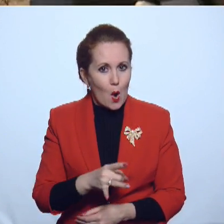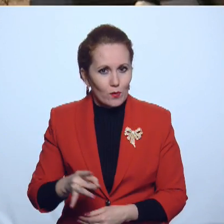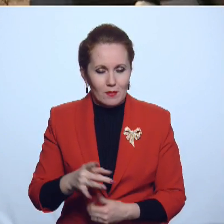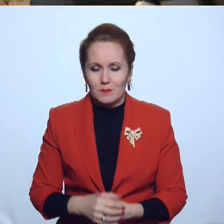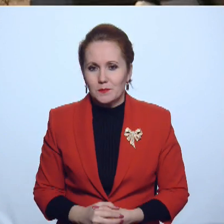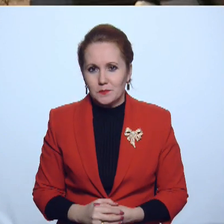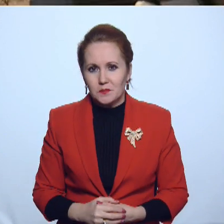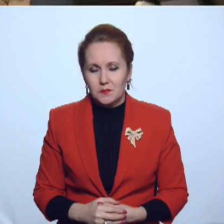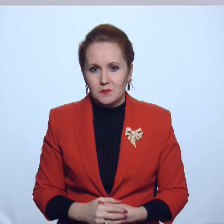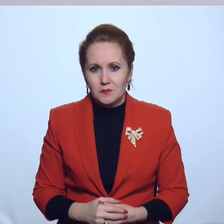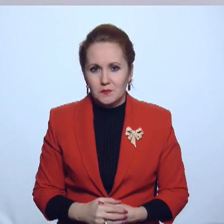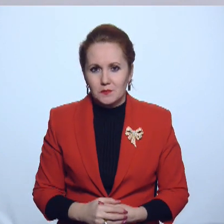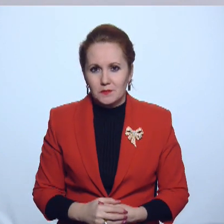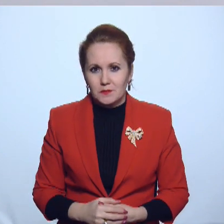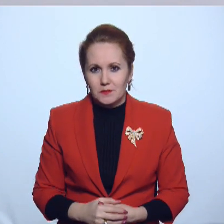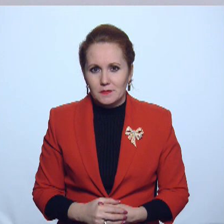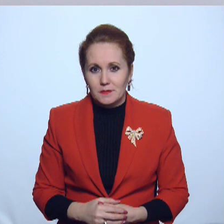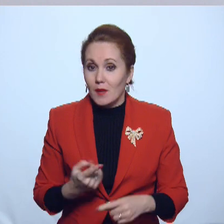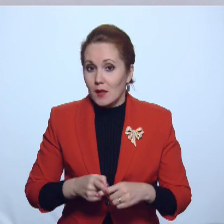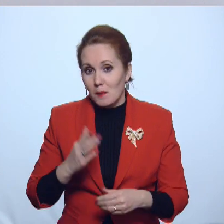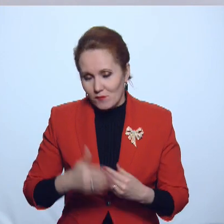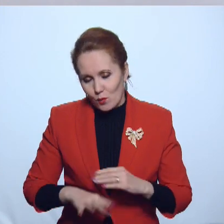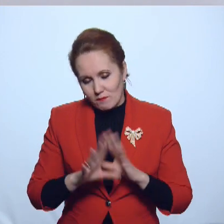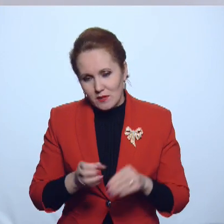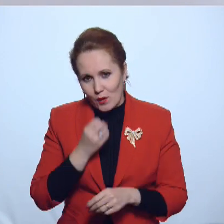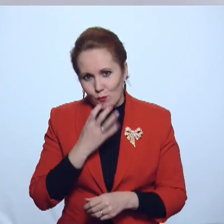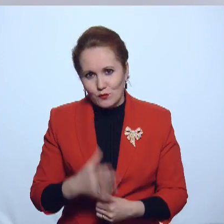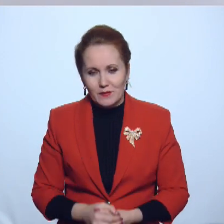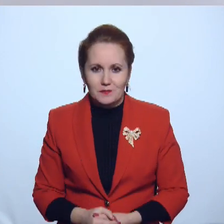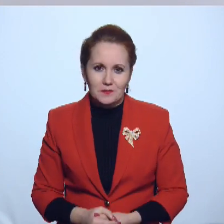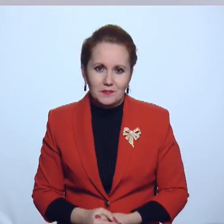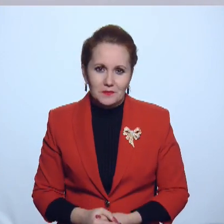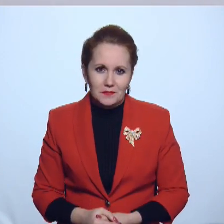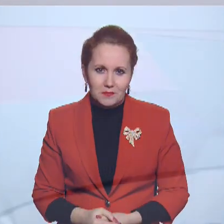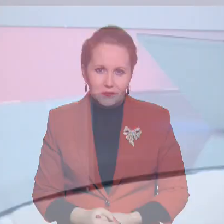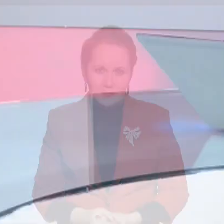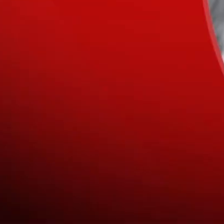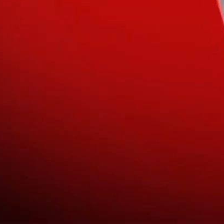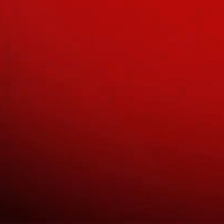Новости. На этом я с вами прощаюсь. Хороших новостей.